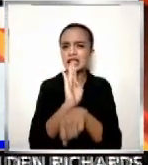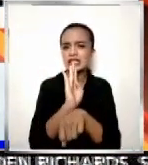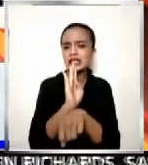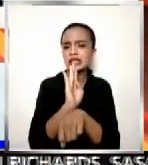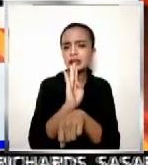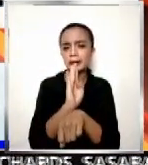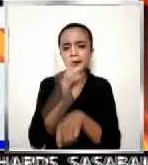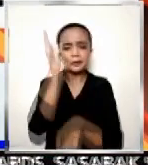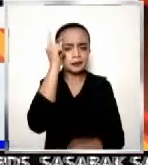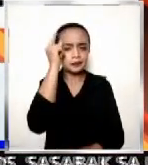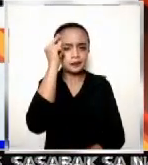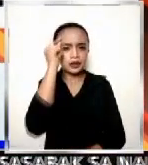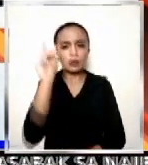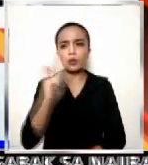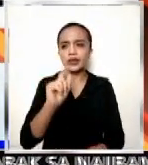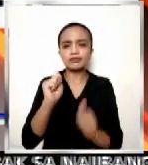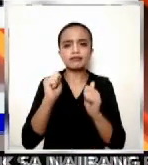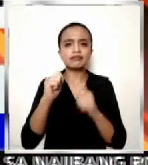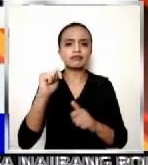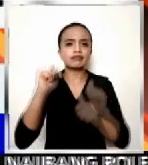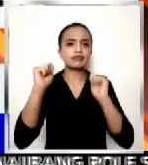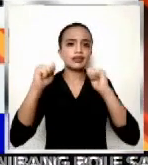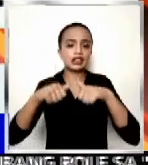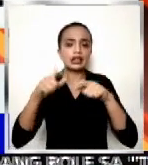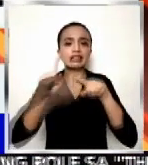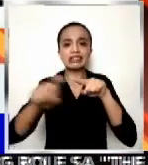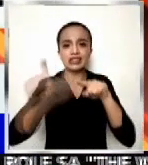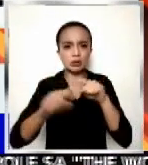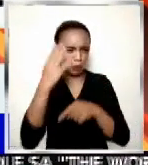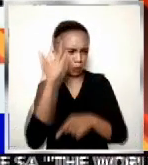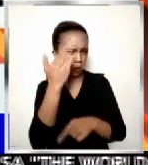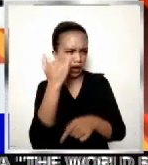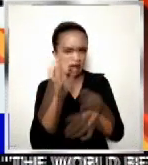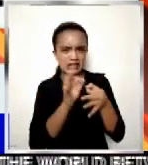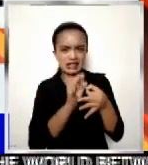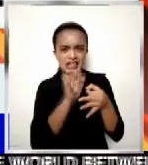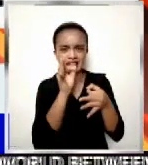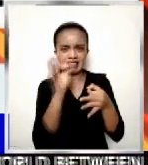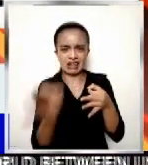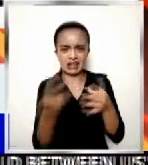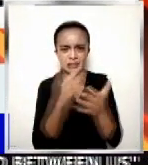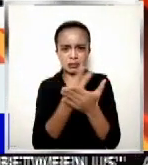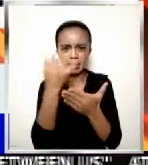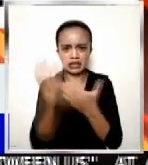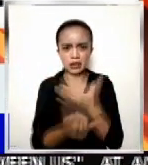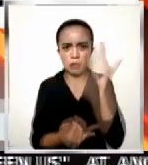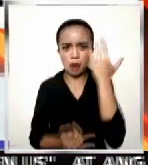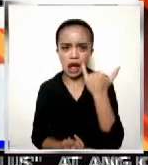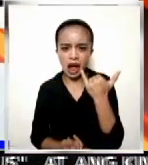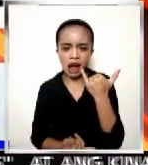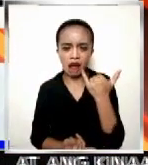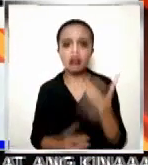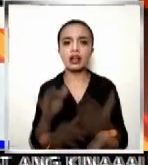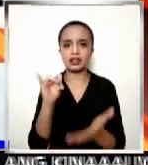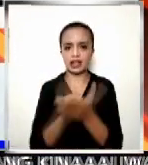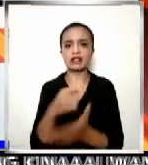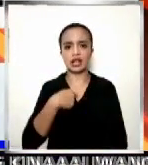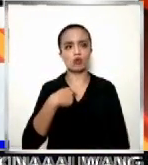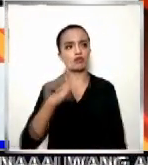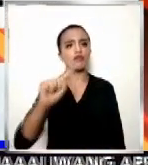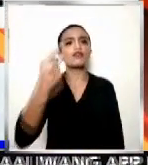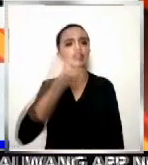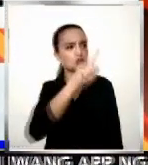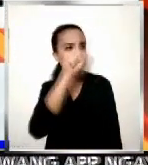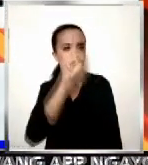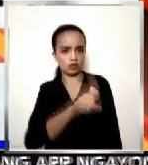grid, bakit po delayed yung mga grid projects, no? So this is my first question, that because that so many